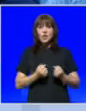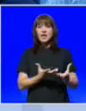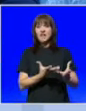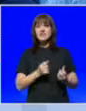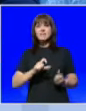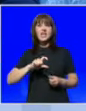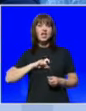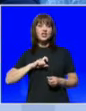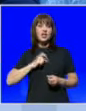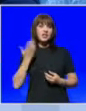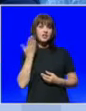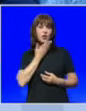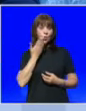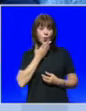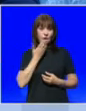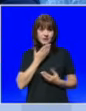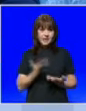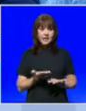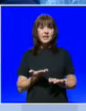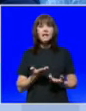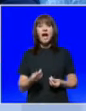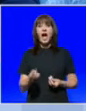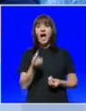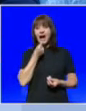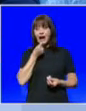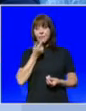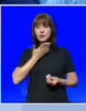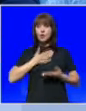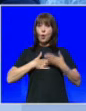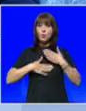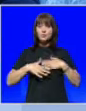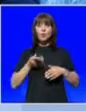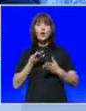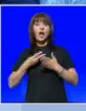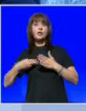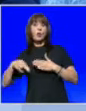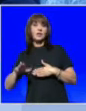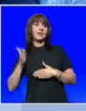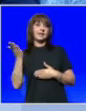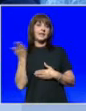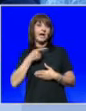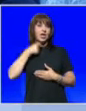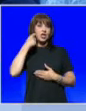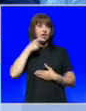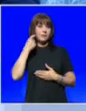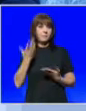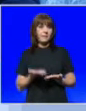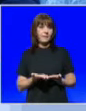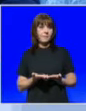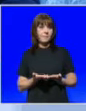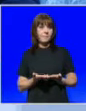частни уроци. Учениците стигат до взимане на успокоителни, за да могат да се явят на тези два толкова важни изпита, а пък